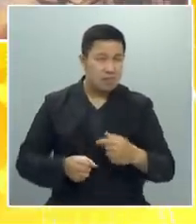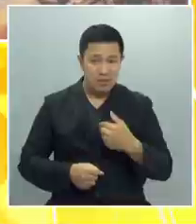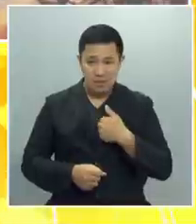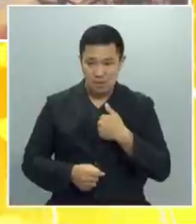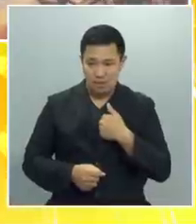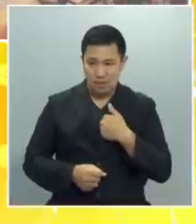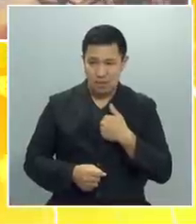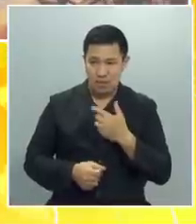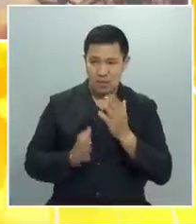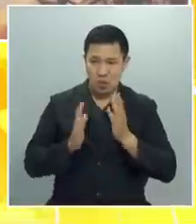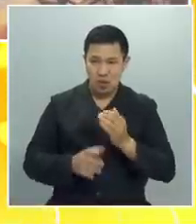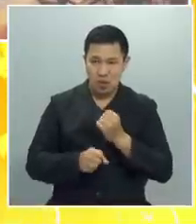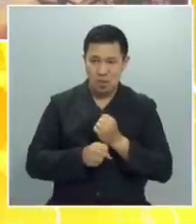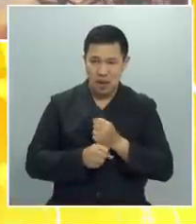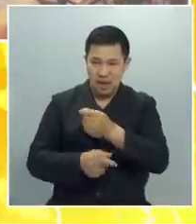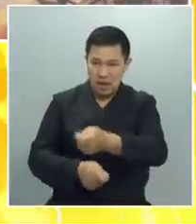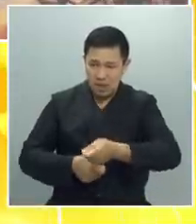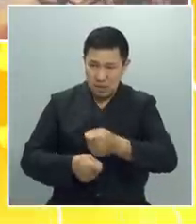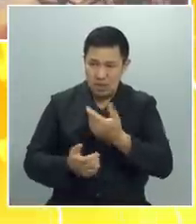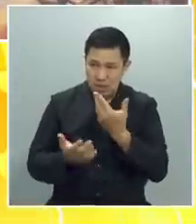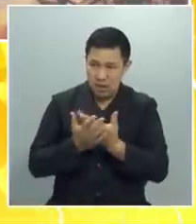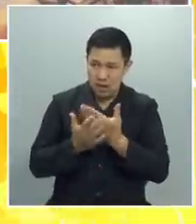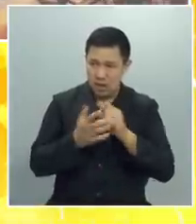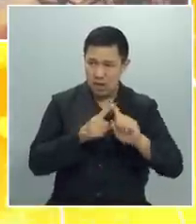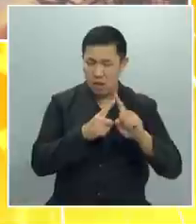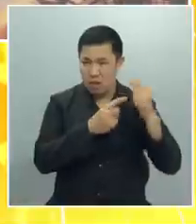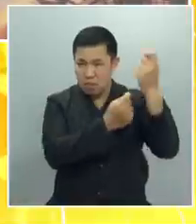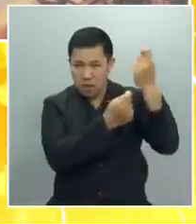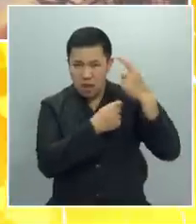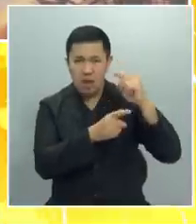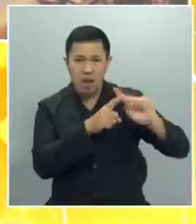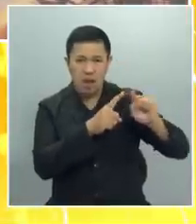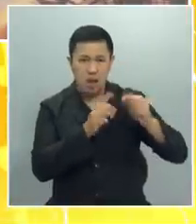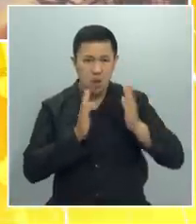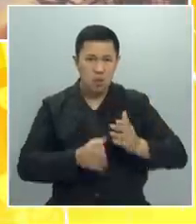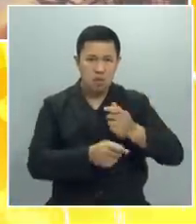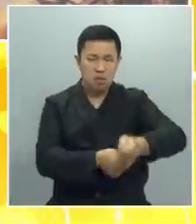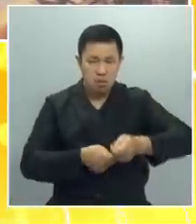ไปจดเอาไว้แบบเกษตรดีกว่าถึงเวลามีมาตรการอะไรเราเรียนไว้เป็นเกษตรกร